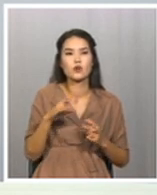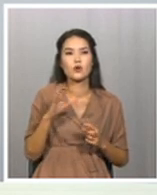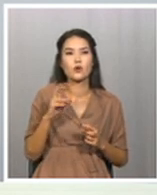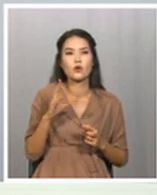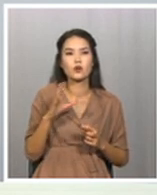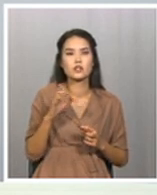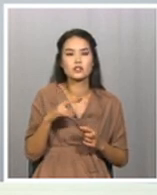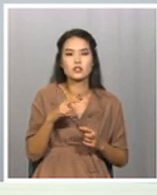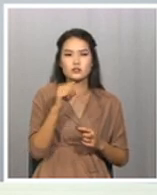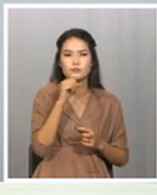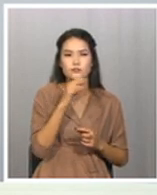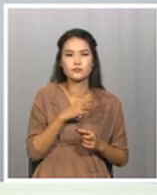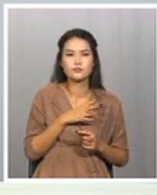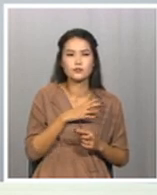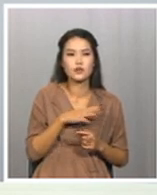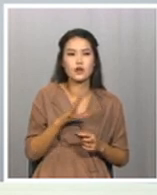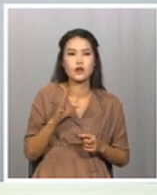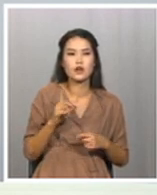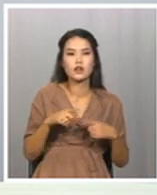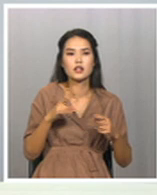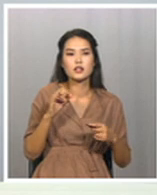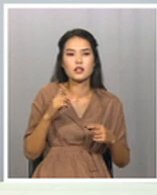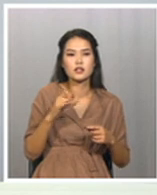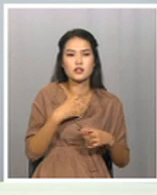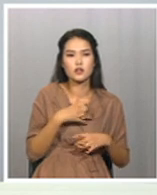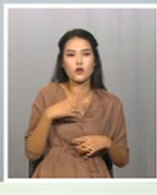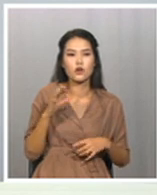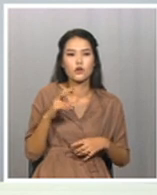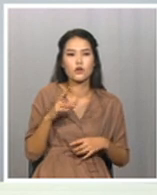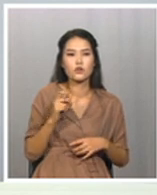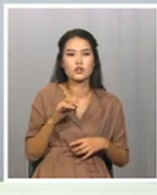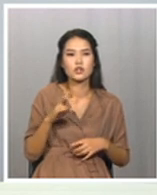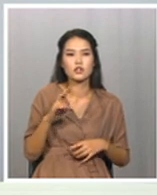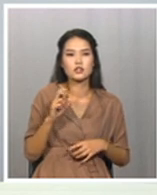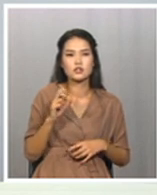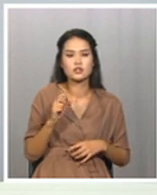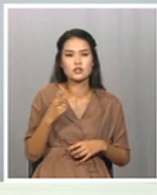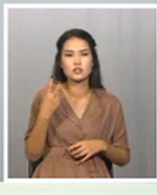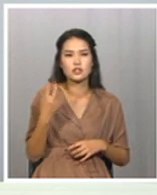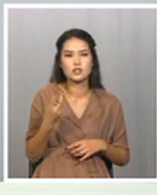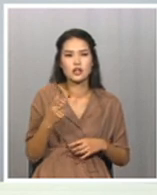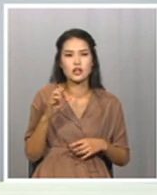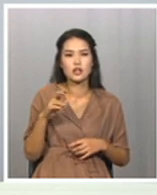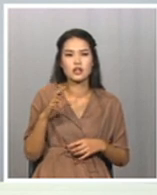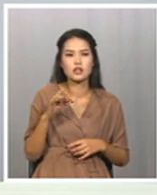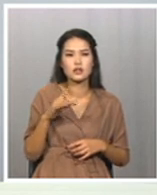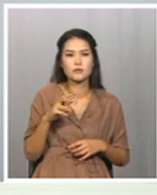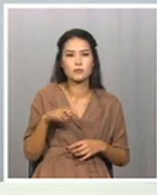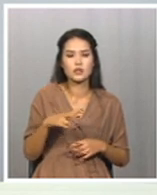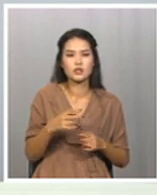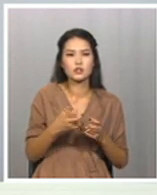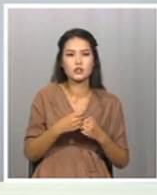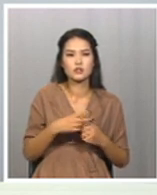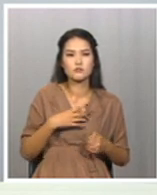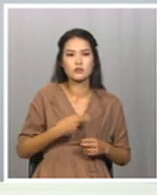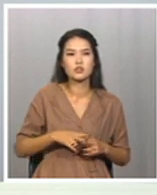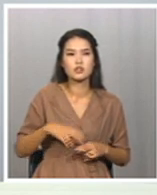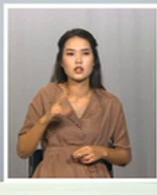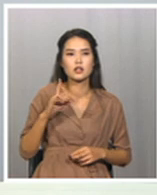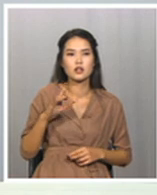тәжірибесін қарастырдық. Негіздік оксид ретінде біз мыс эквивалентті оксидін алдық.